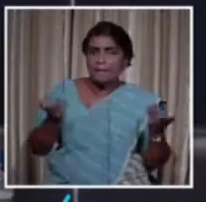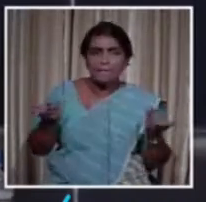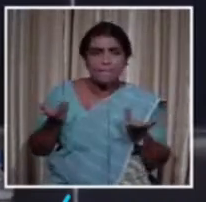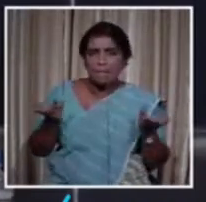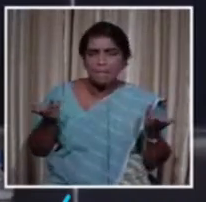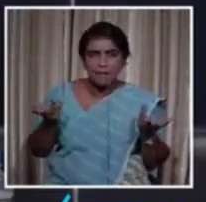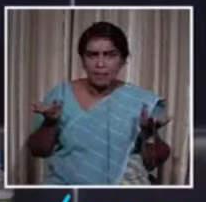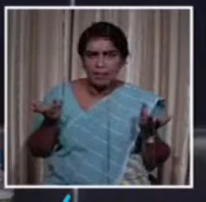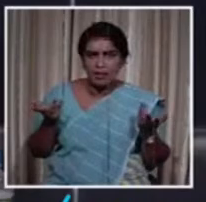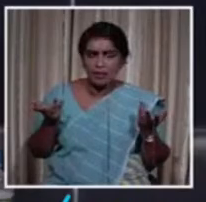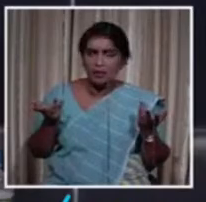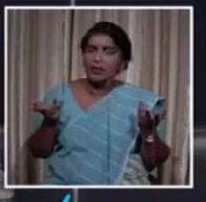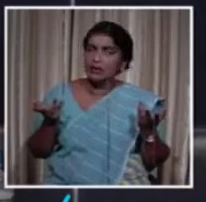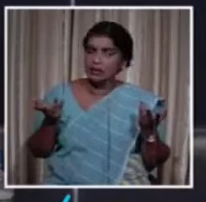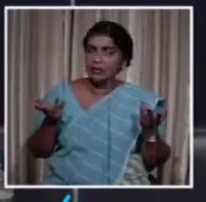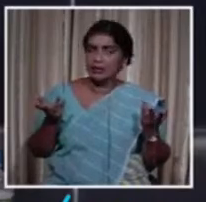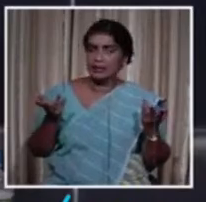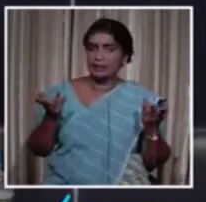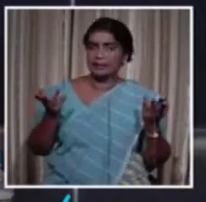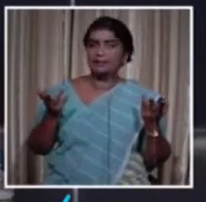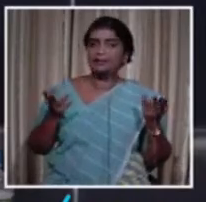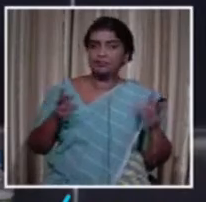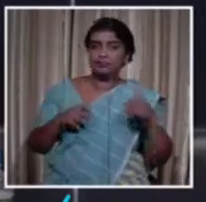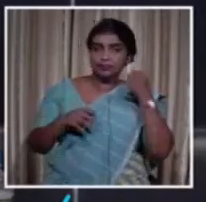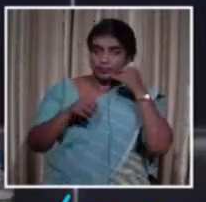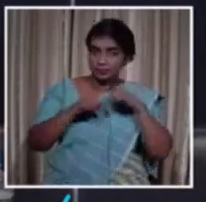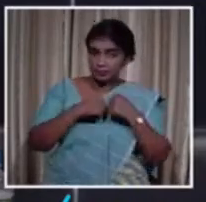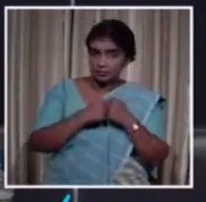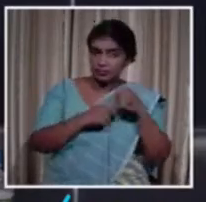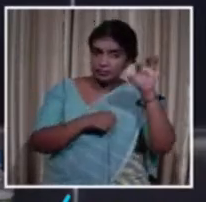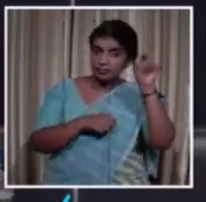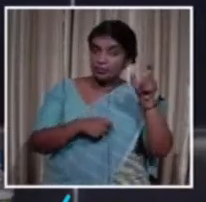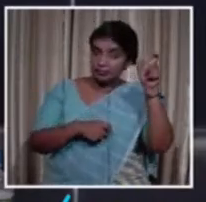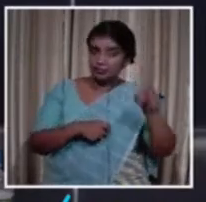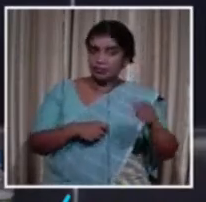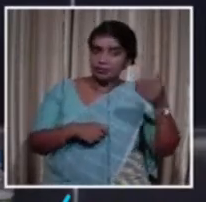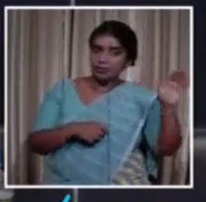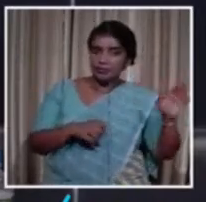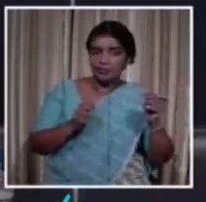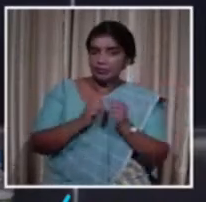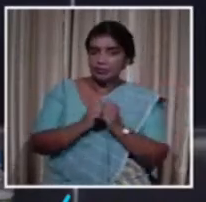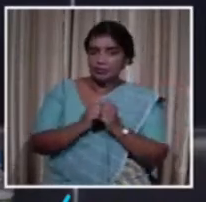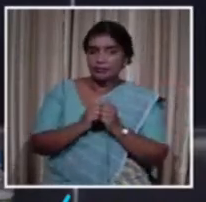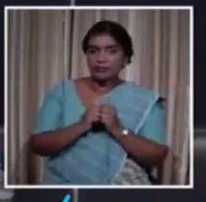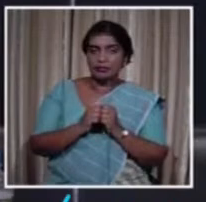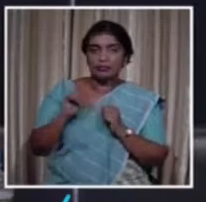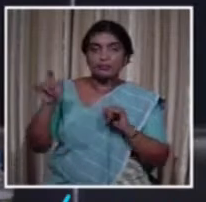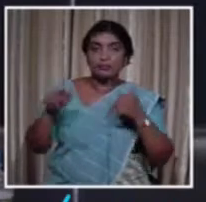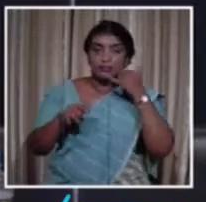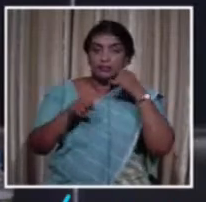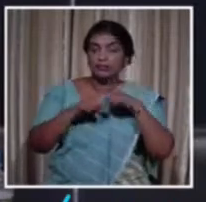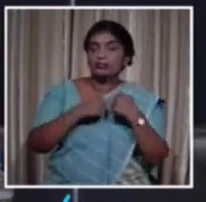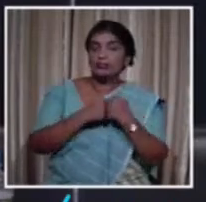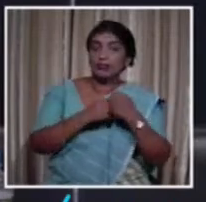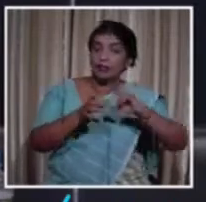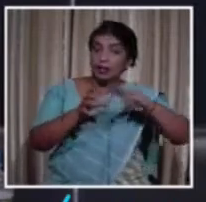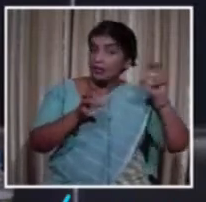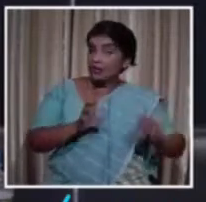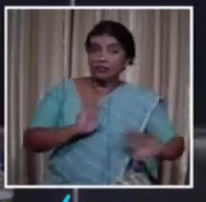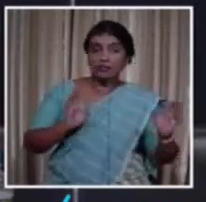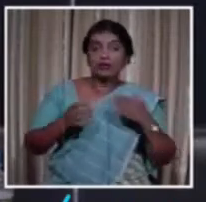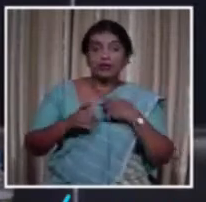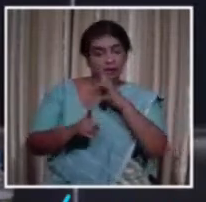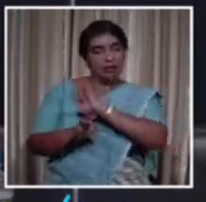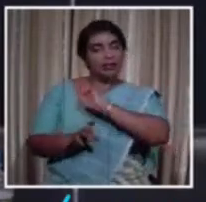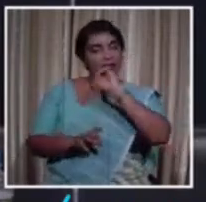අපිට මේ සජ්‍යවේ අපේක්ෂකයා ඉවත් කළා මොකක් හරි කරන්නේ නැහැ සජ්‍යවේ අපේක්ෂක ඉවත් වුණත් අපි අපේක්ෂකෙක්